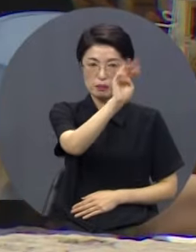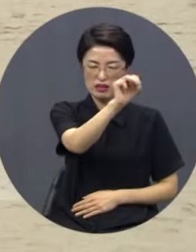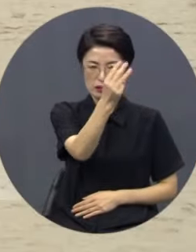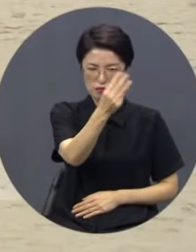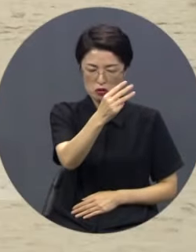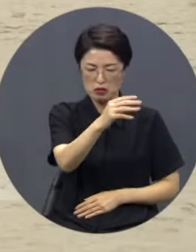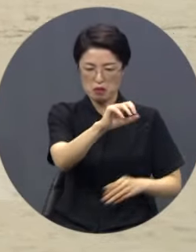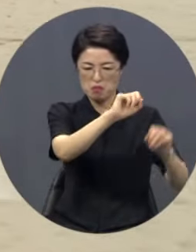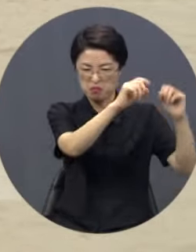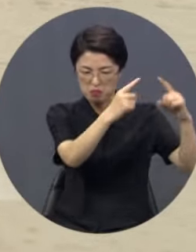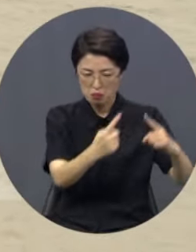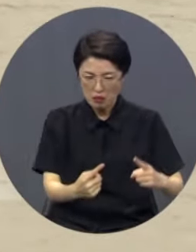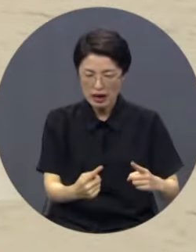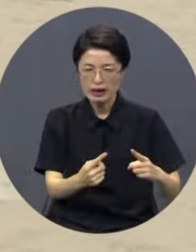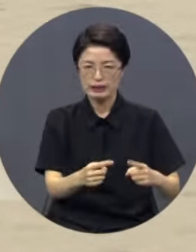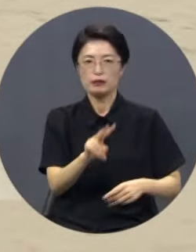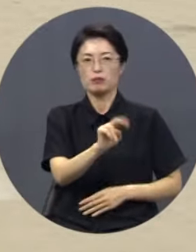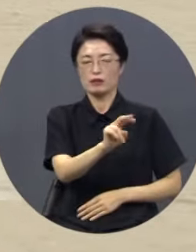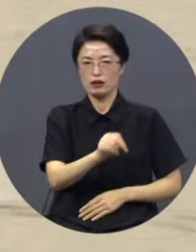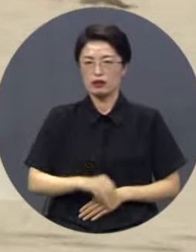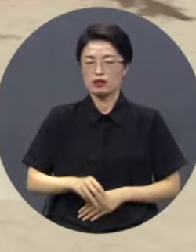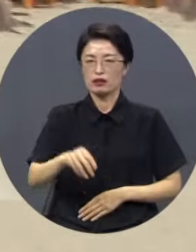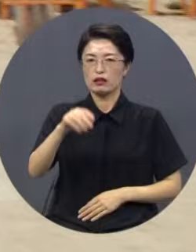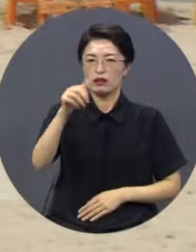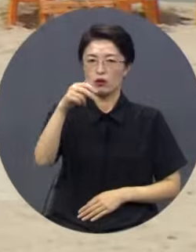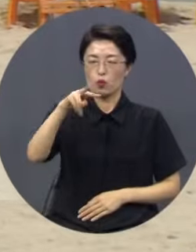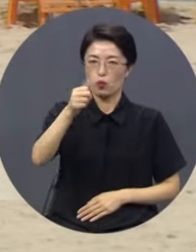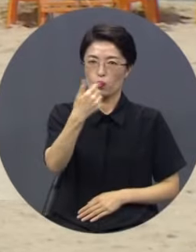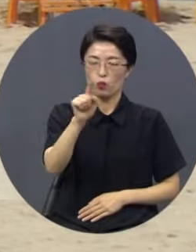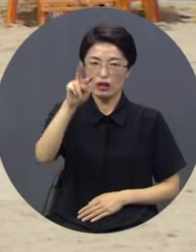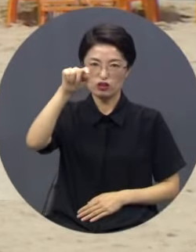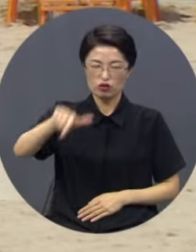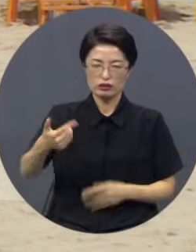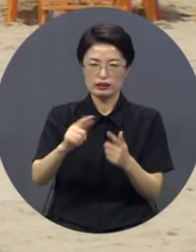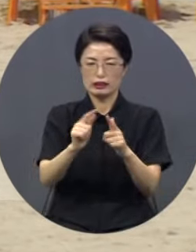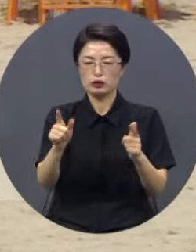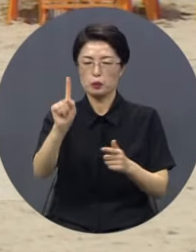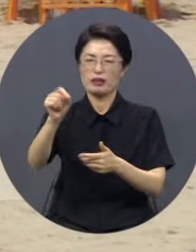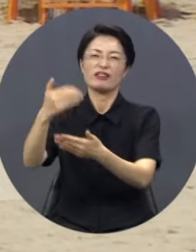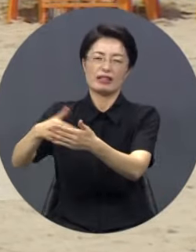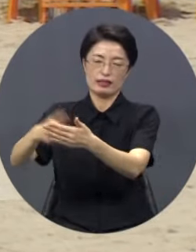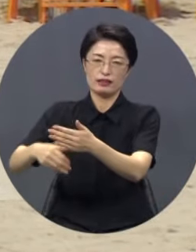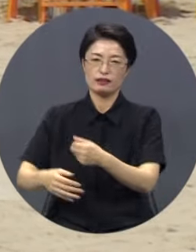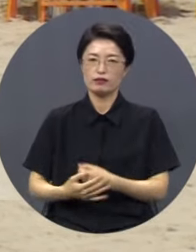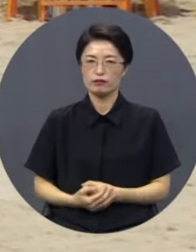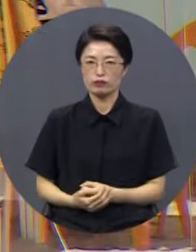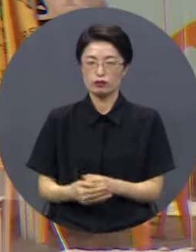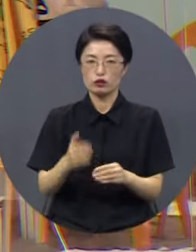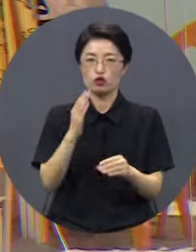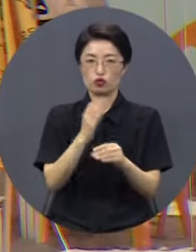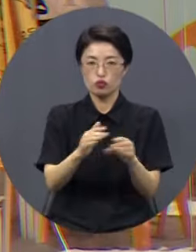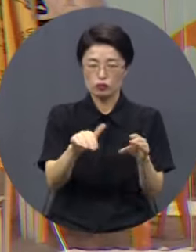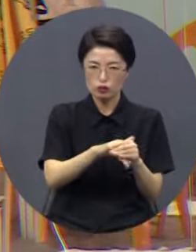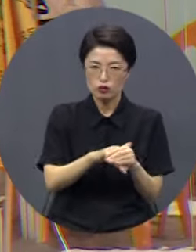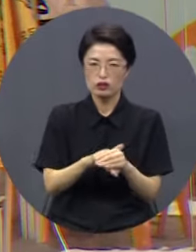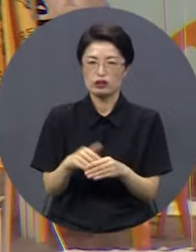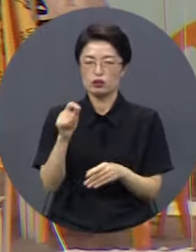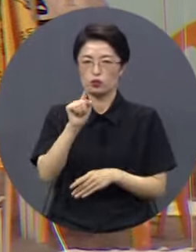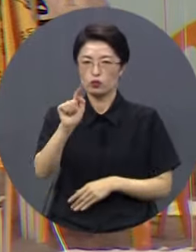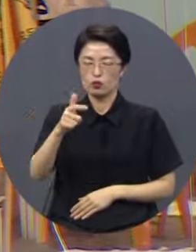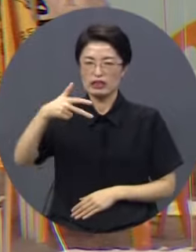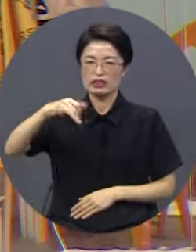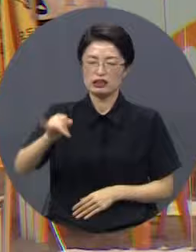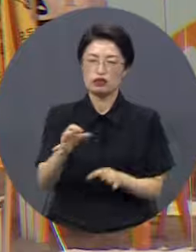가량 양과 화순 등도 만 원 정도 낮춘 것입니다 한편 중문과 곽지예 수장은 운영비 등을